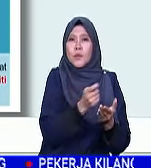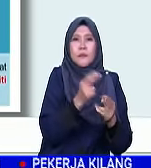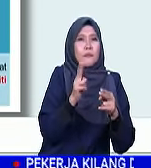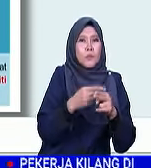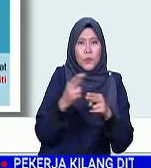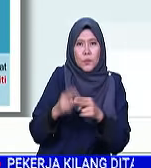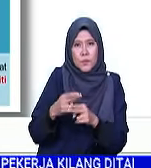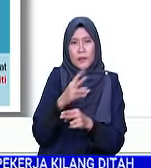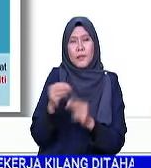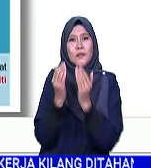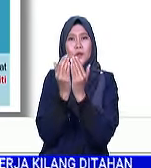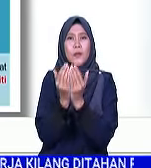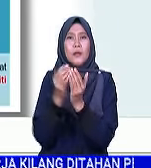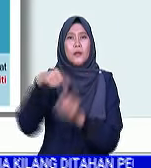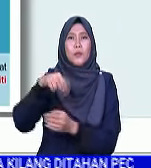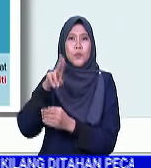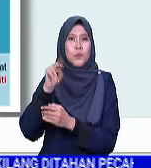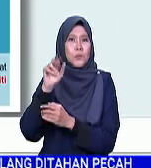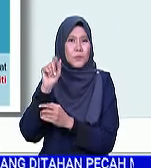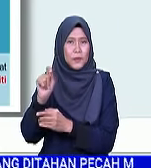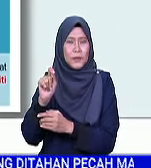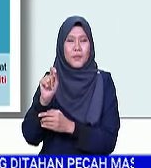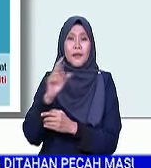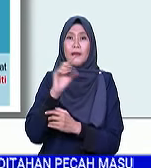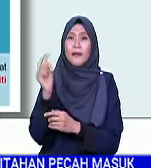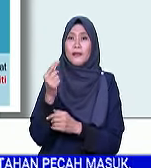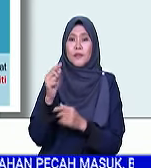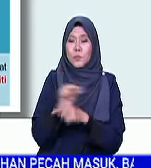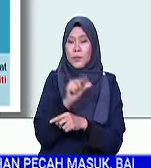pendek serta membaca doa kunut nazilah. Hanya